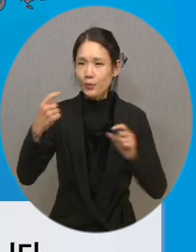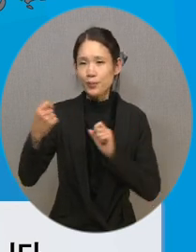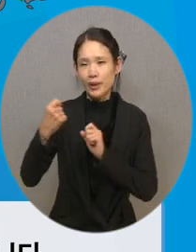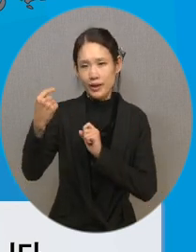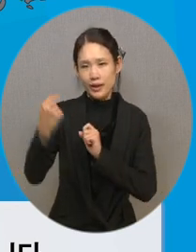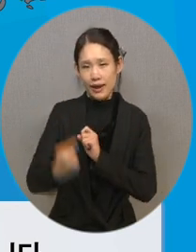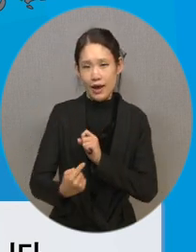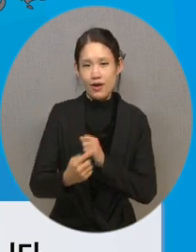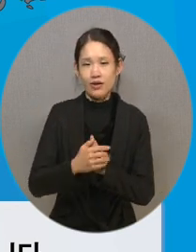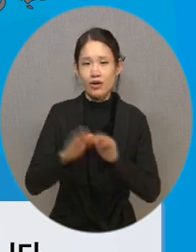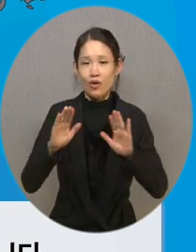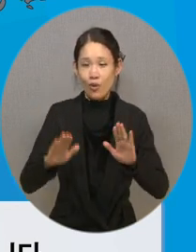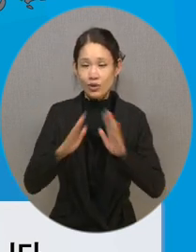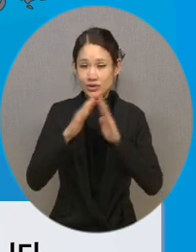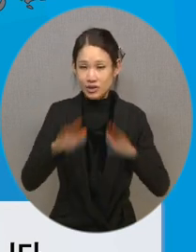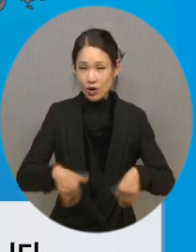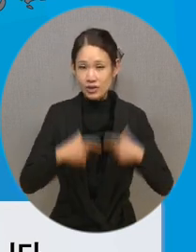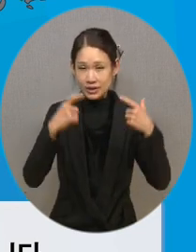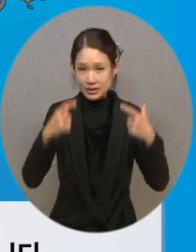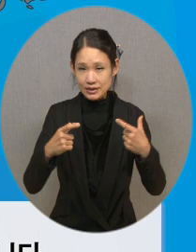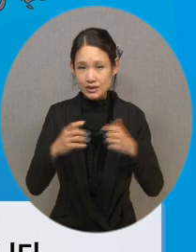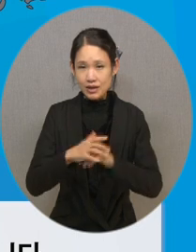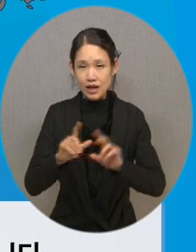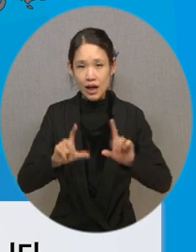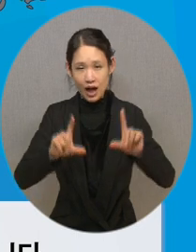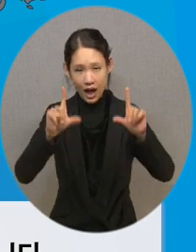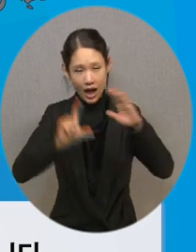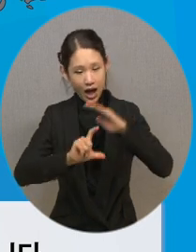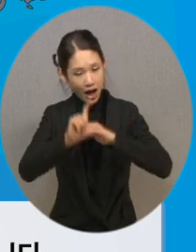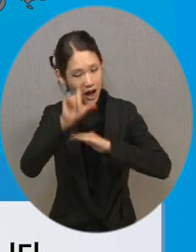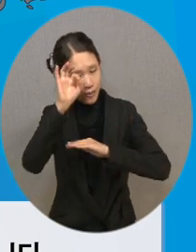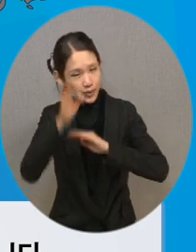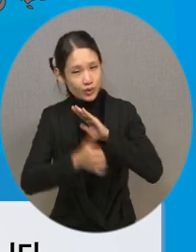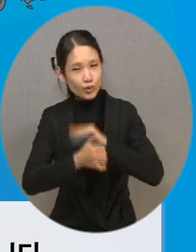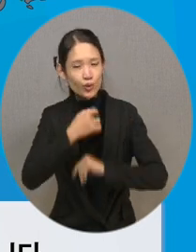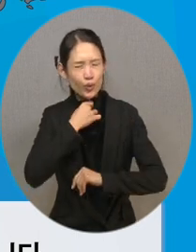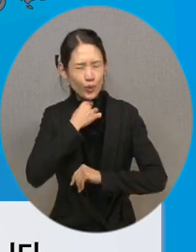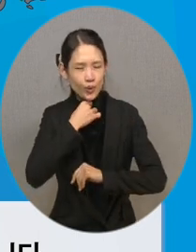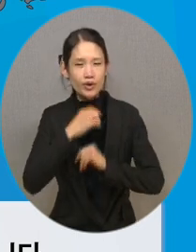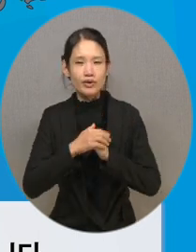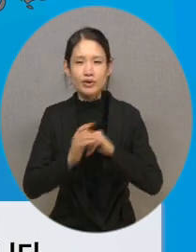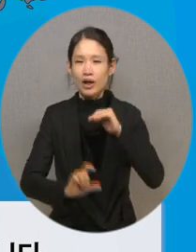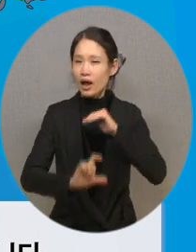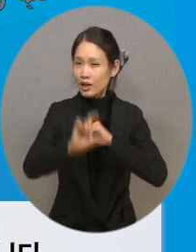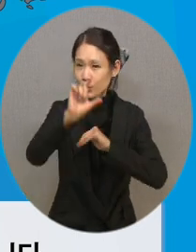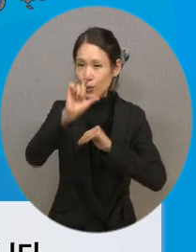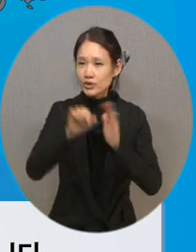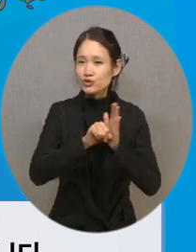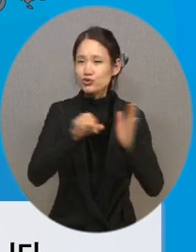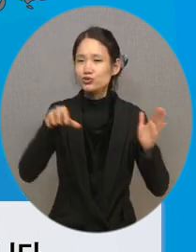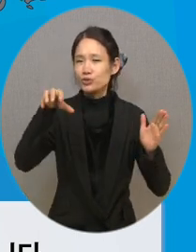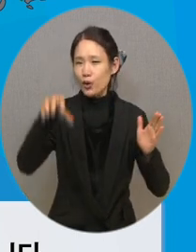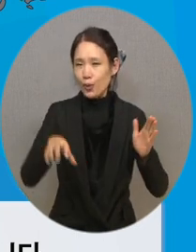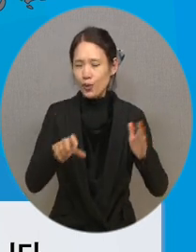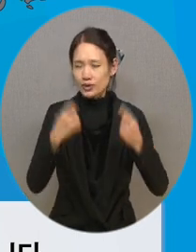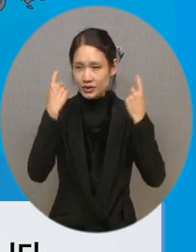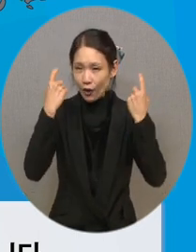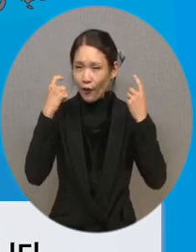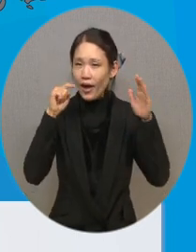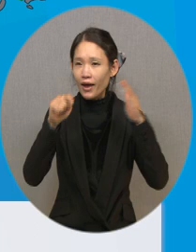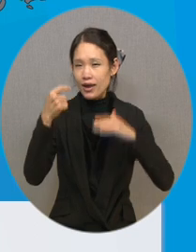다가왔습니다. 오늘은 전남 지역의 해를 보면서 소원을 빌 수 있는 해돋이 명소를 찾으러